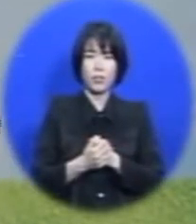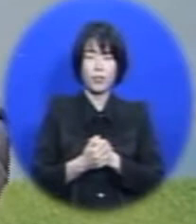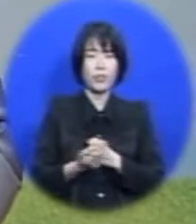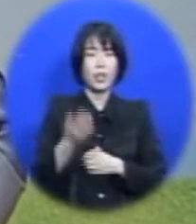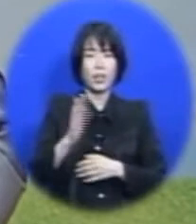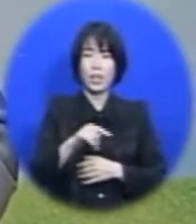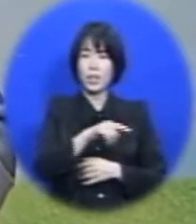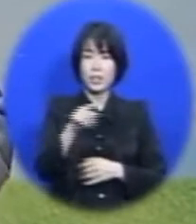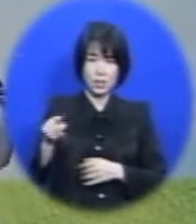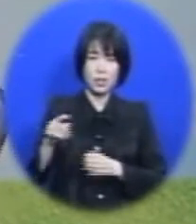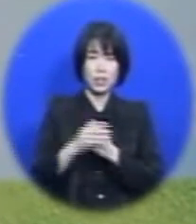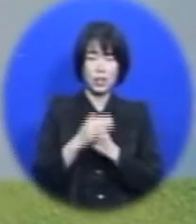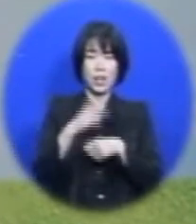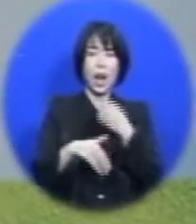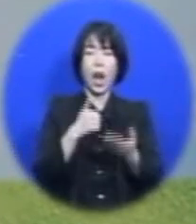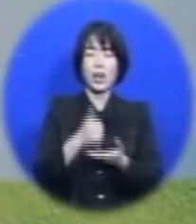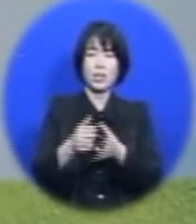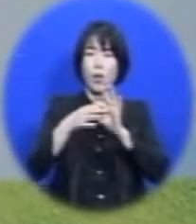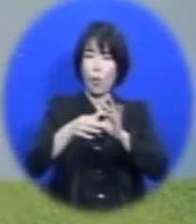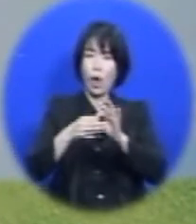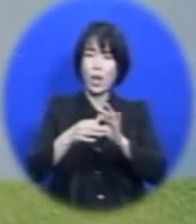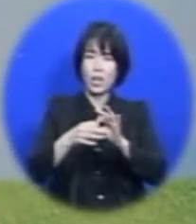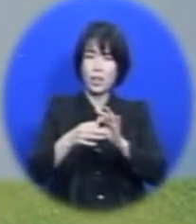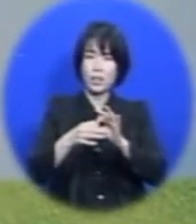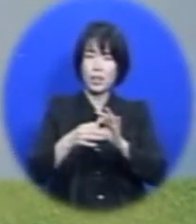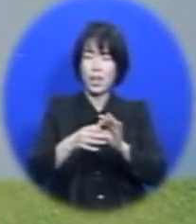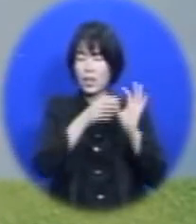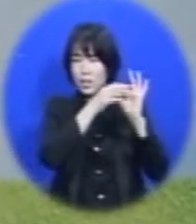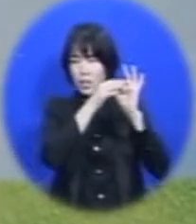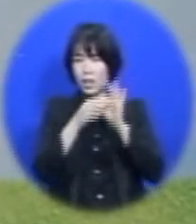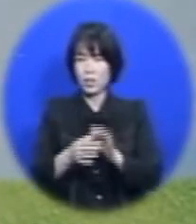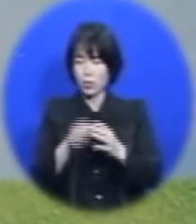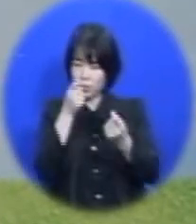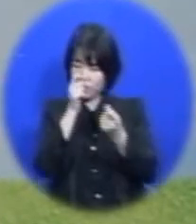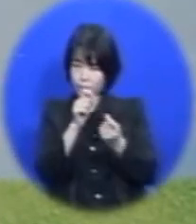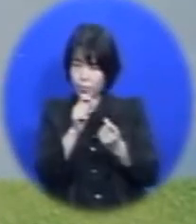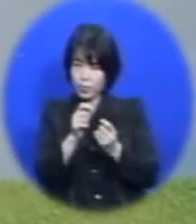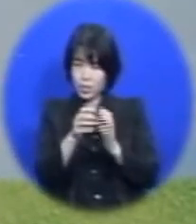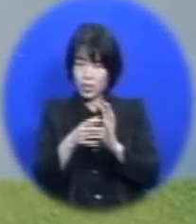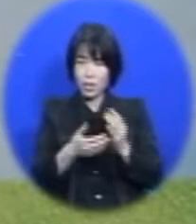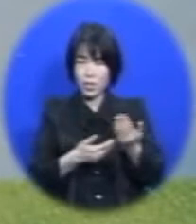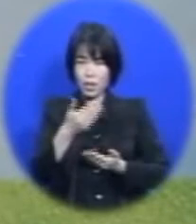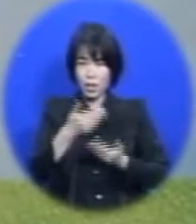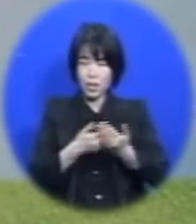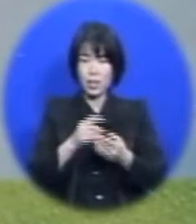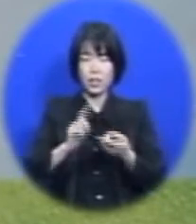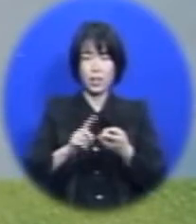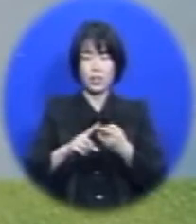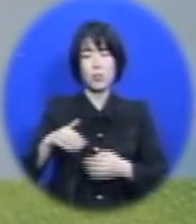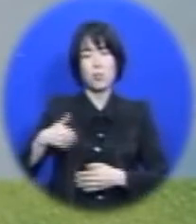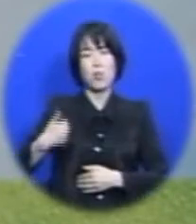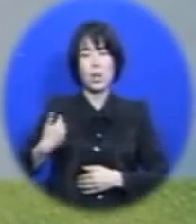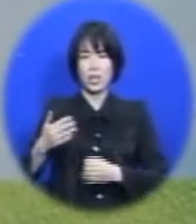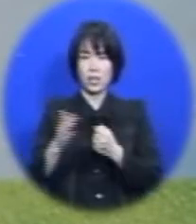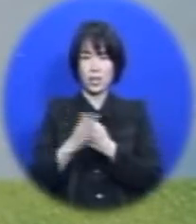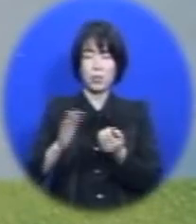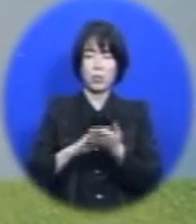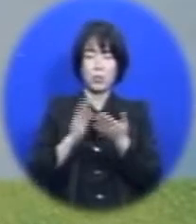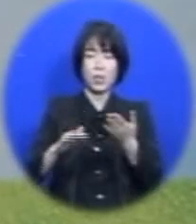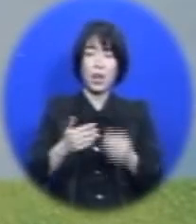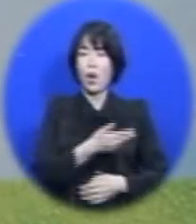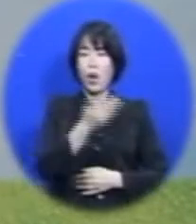그건 그들이 하나님과의 관계를 계속 친밀히 맺어야 한다는 사실을 몰랐기 때문이에요.